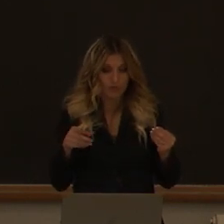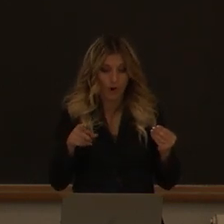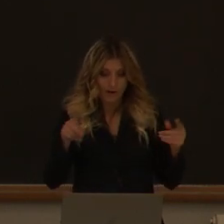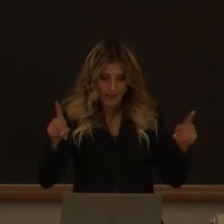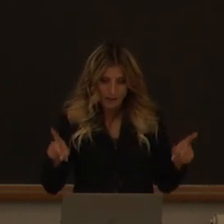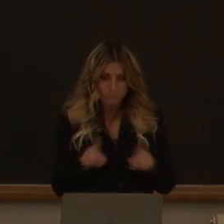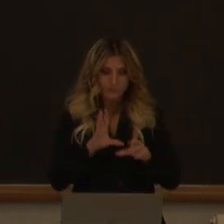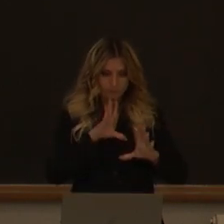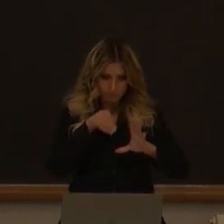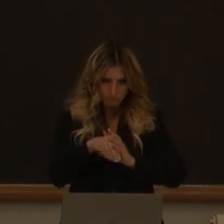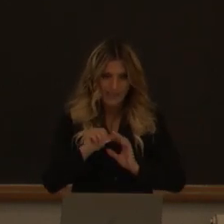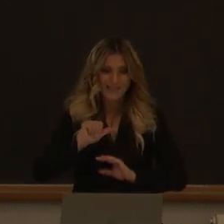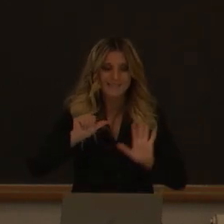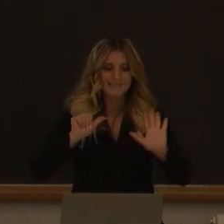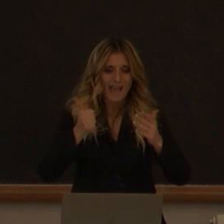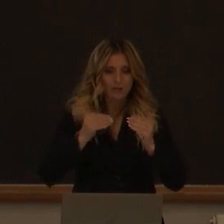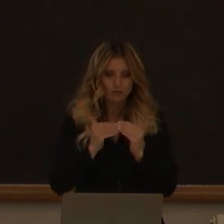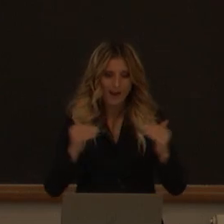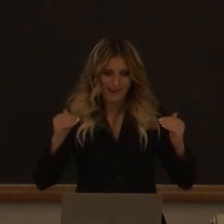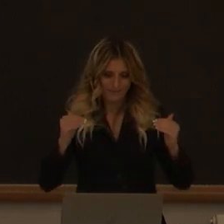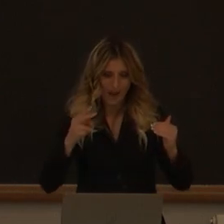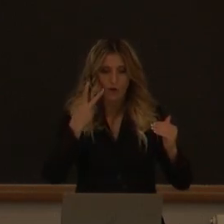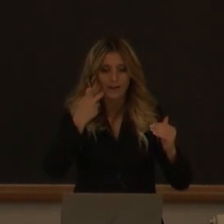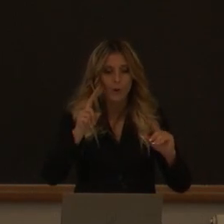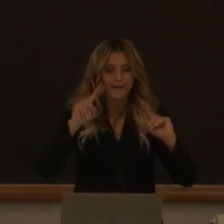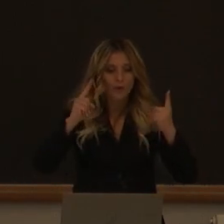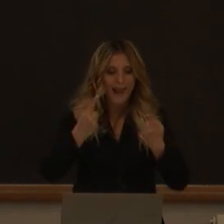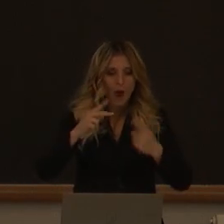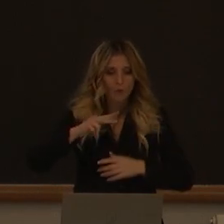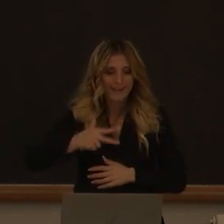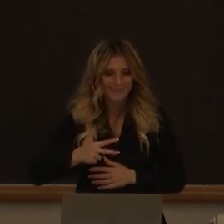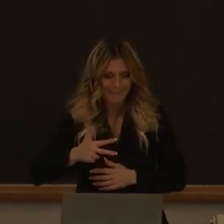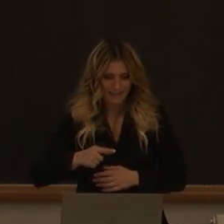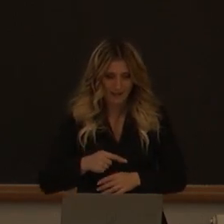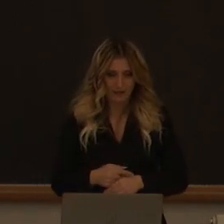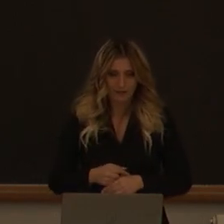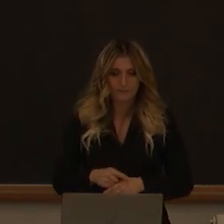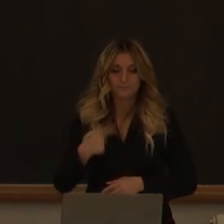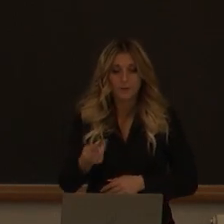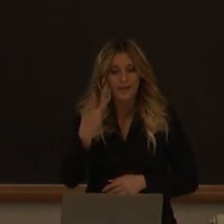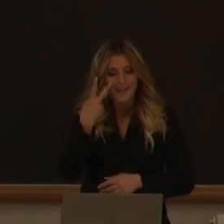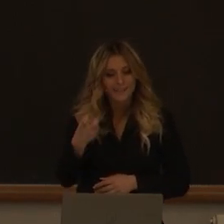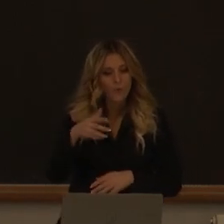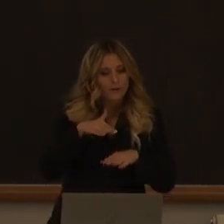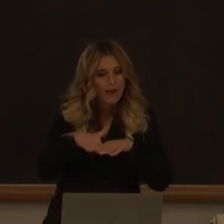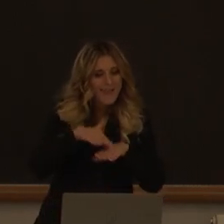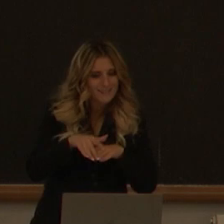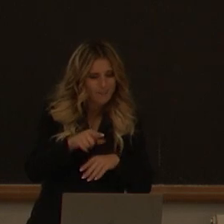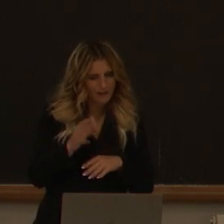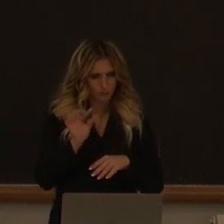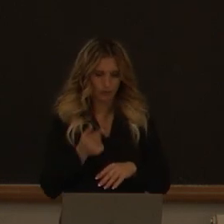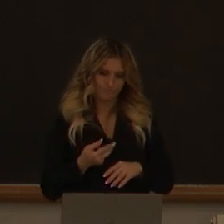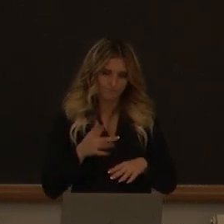rientra nel sesto livello, ovvero quello della laurea triennale. Per quanto riguarda gli aspetti invece un po' più